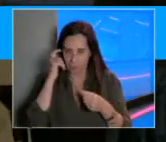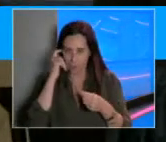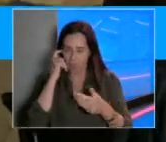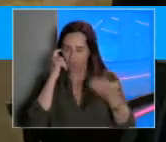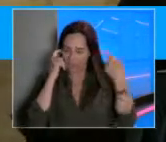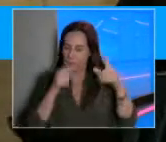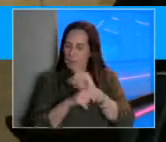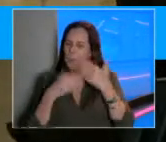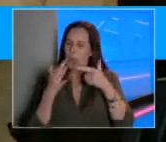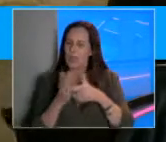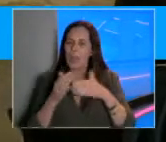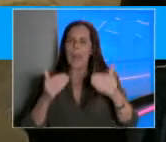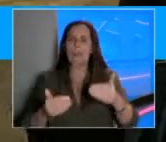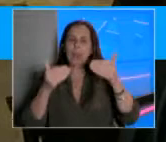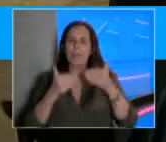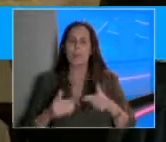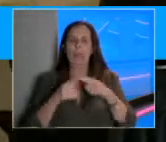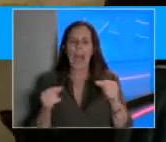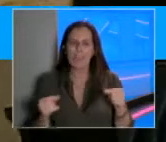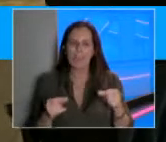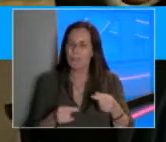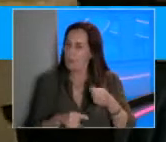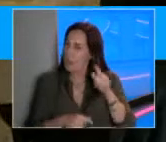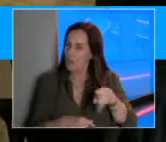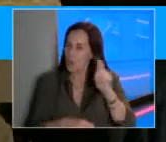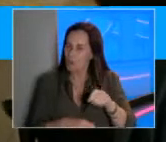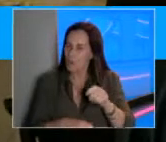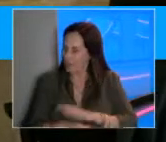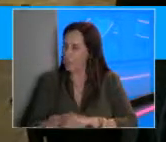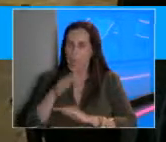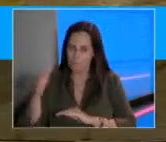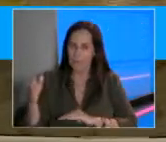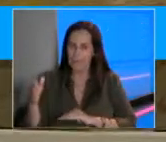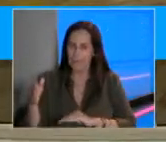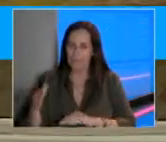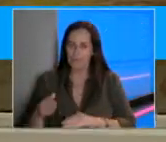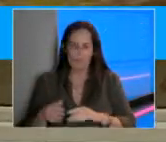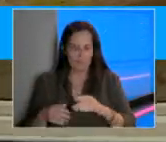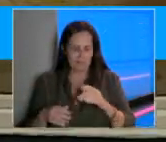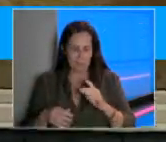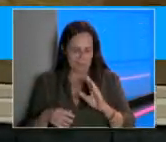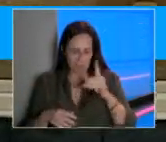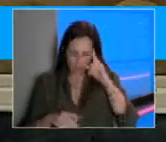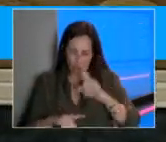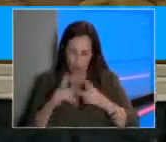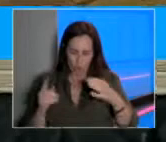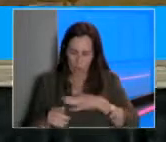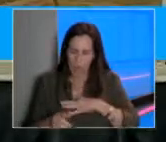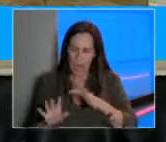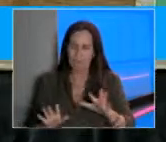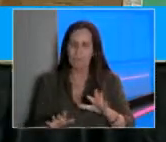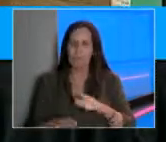הייתה בזמנו פרשת ההתנתקות מרצועת עזה, ודווקא שופט ימני מאוד בדעותיו, רחוק מאוד מדעותיי הפוליטיות